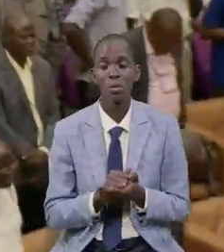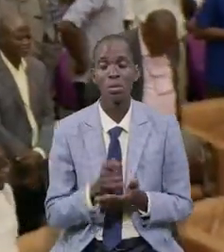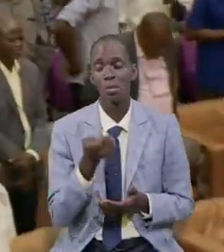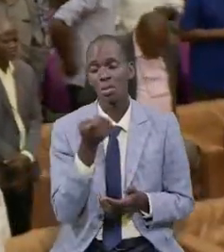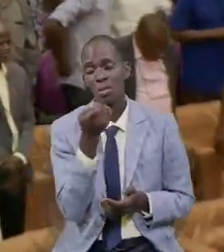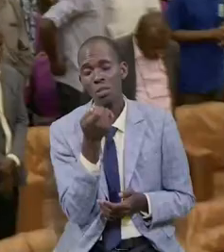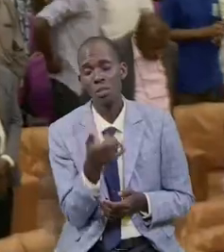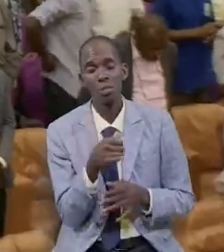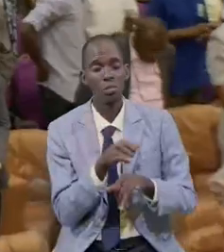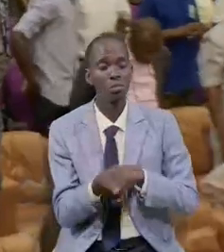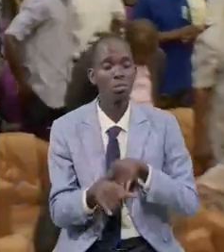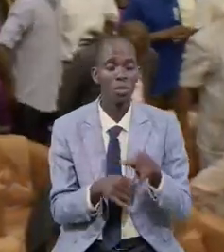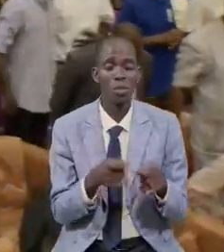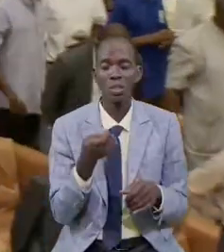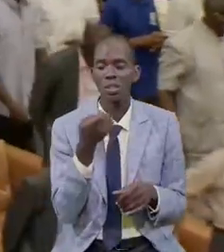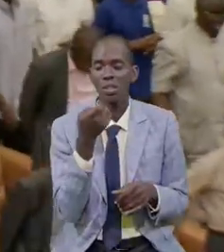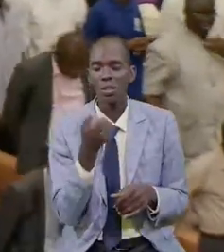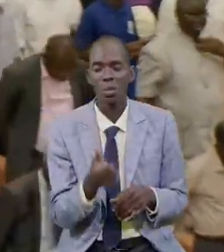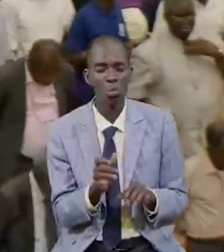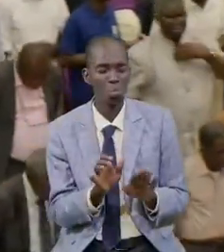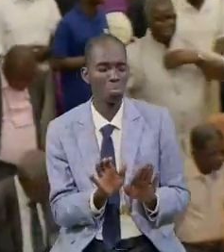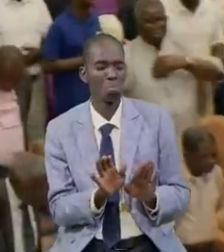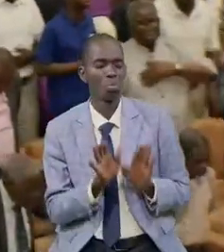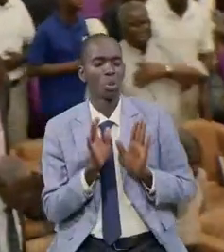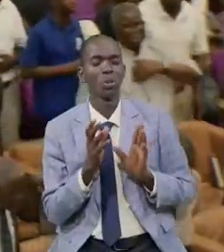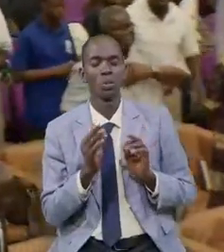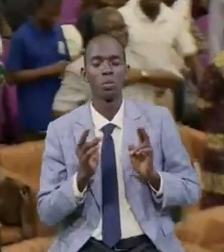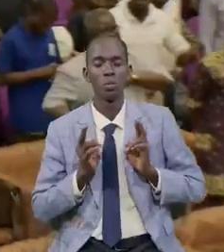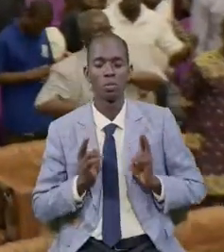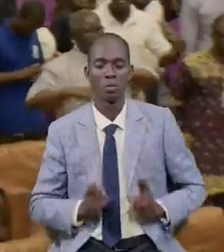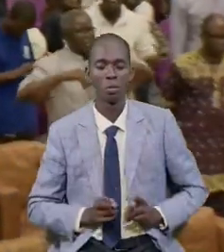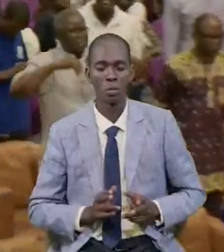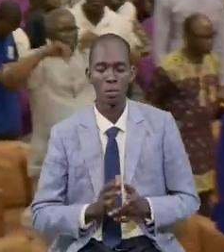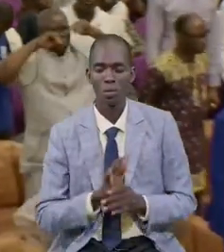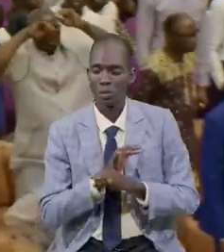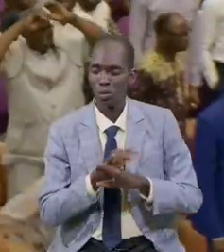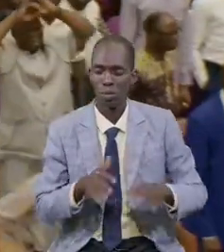une petite peur, la peur des hommes, la crainte des hommes,